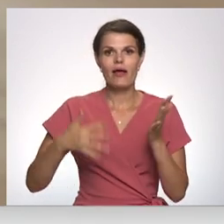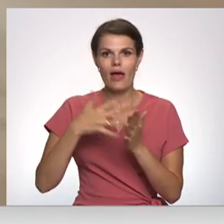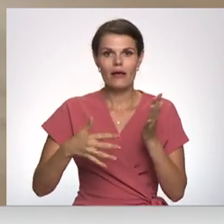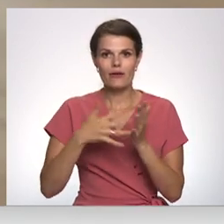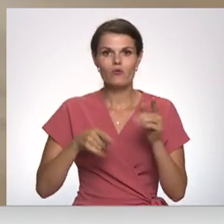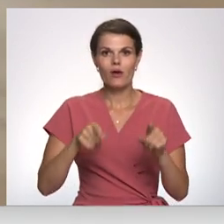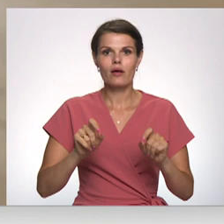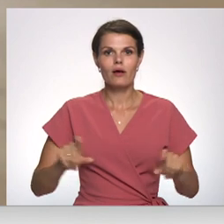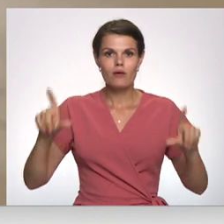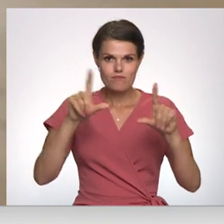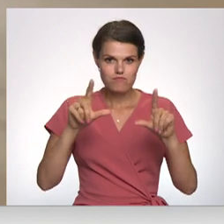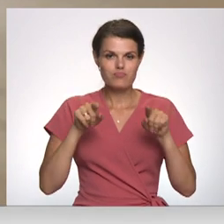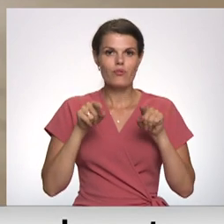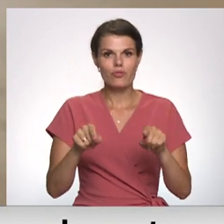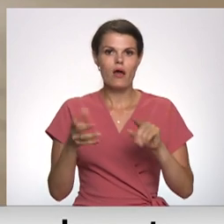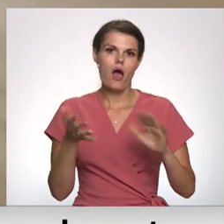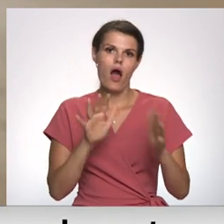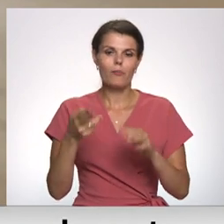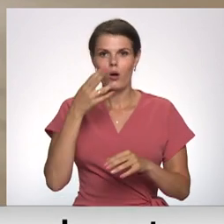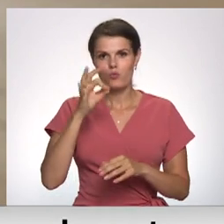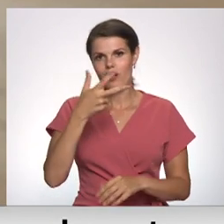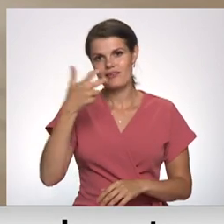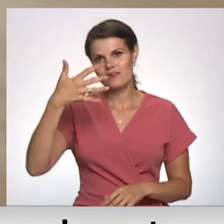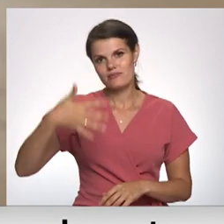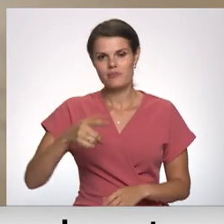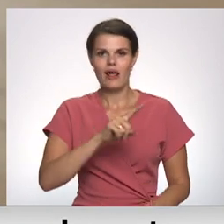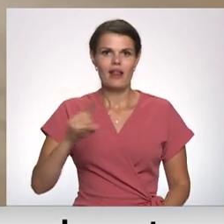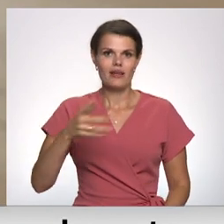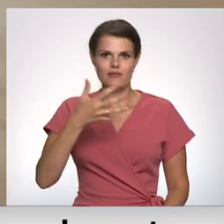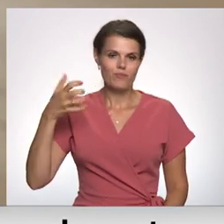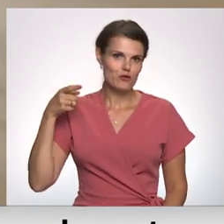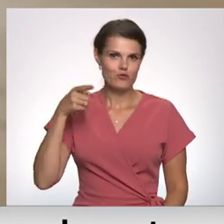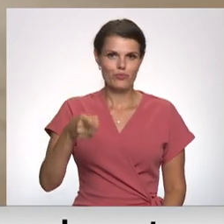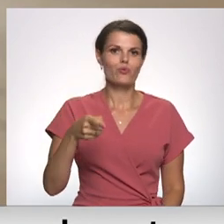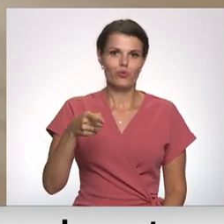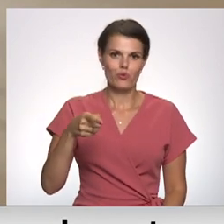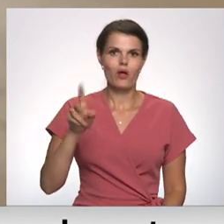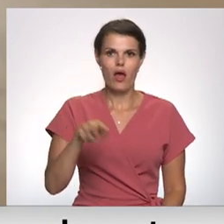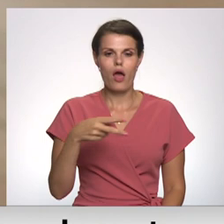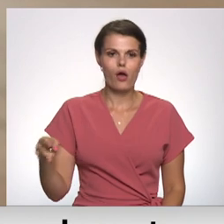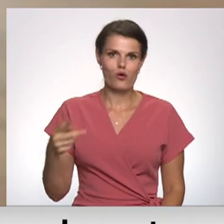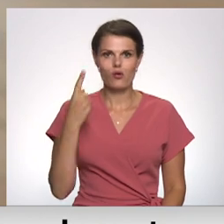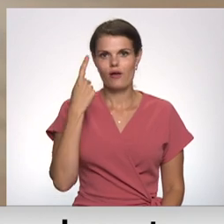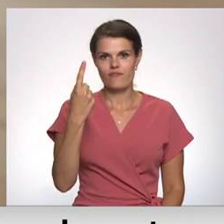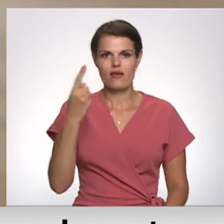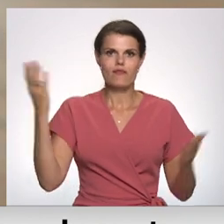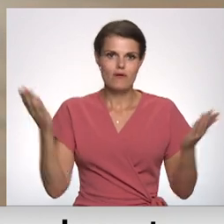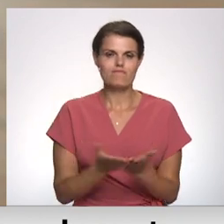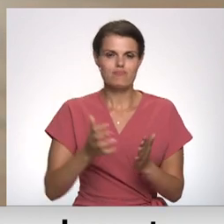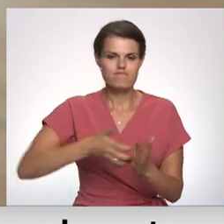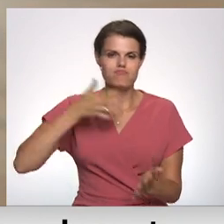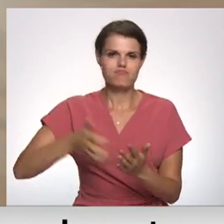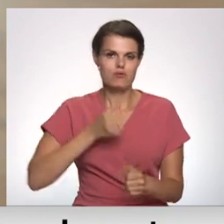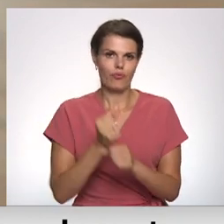šo pieaugumu, tas būtu aptuveni no 350 līdz 500 tūkstošiem vienai šī padzināšanas